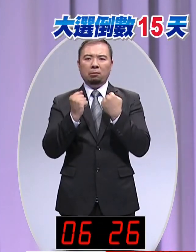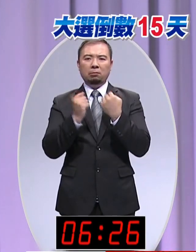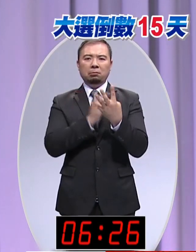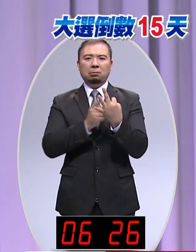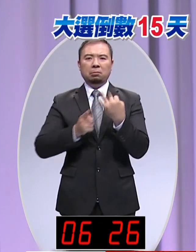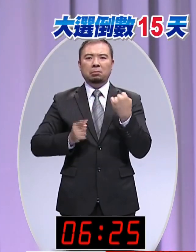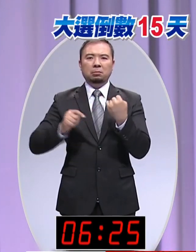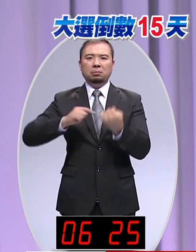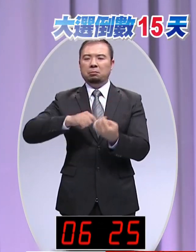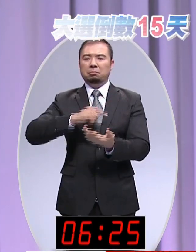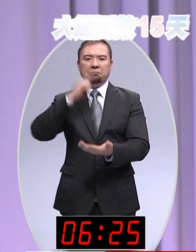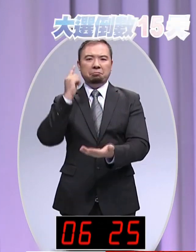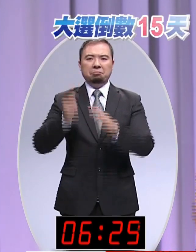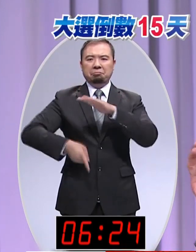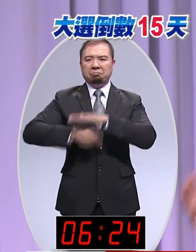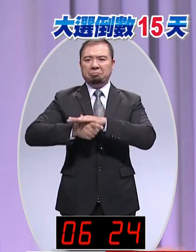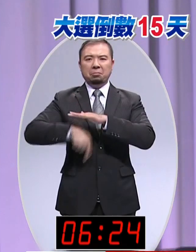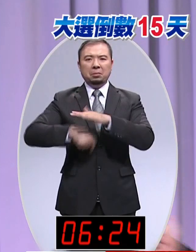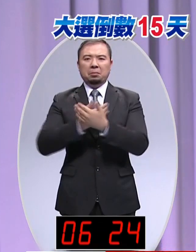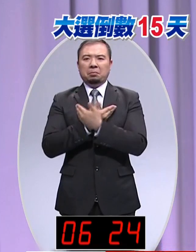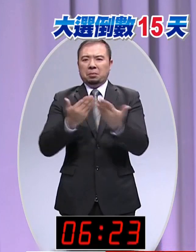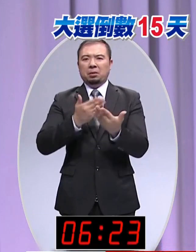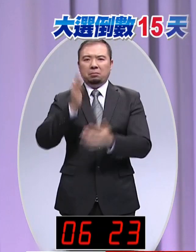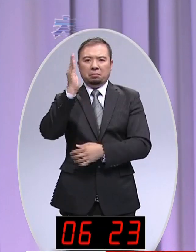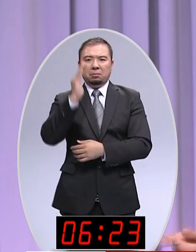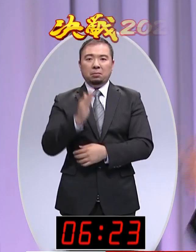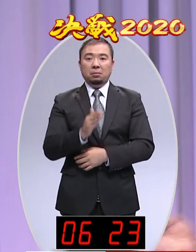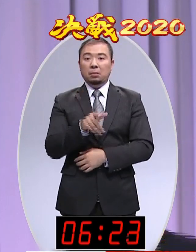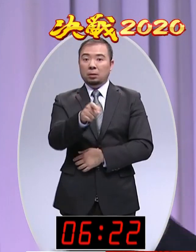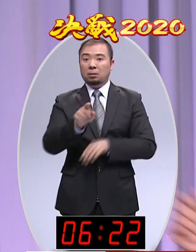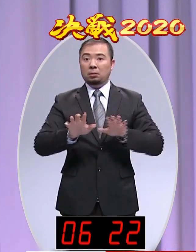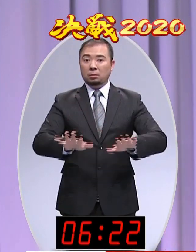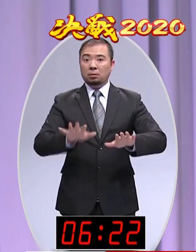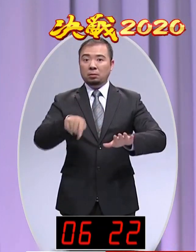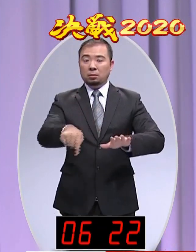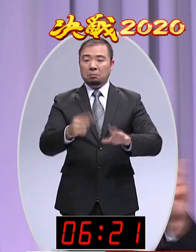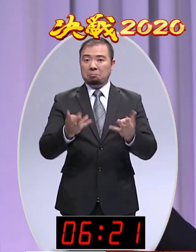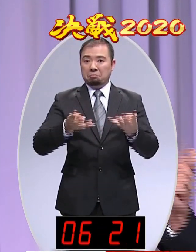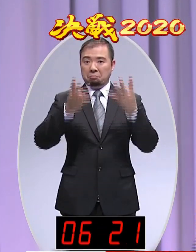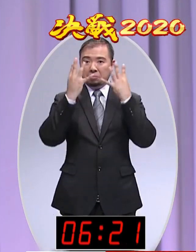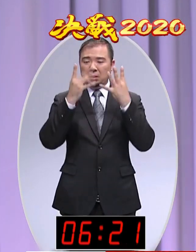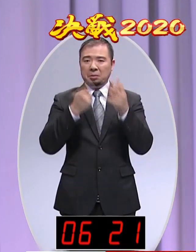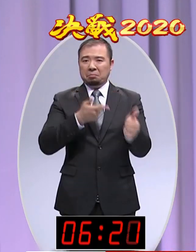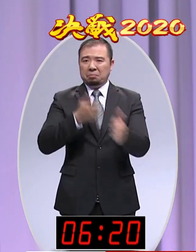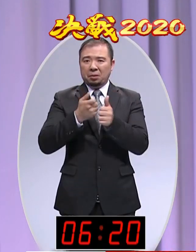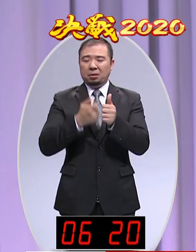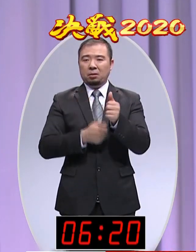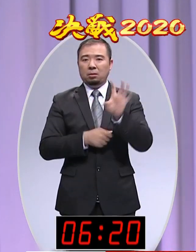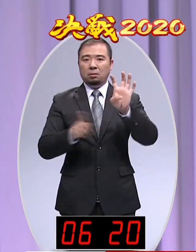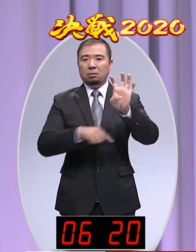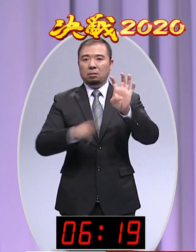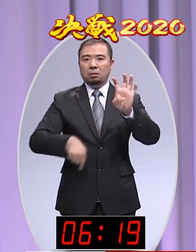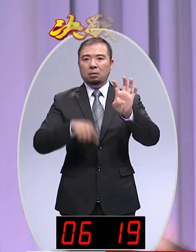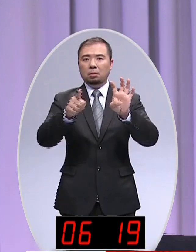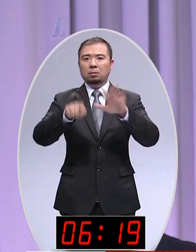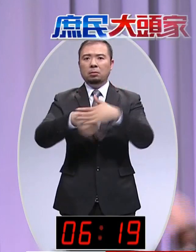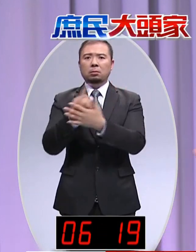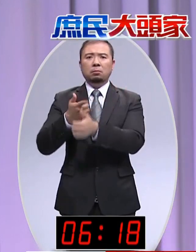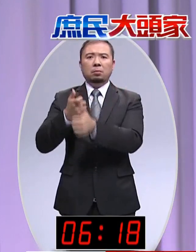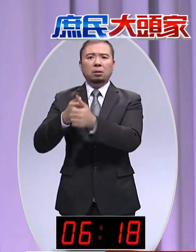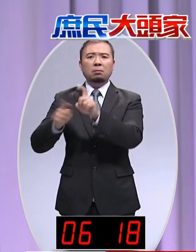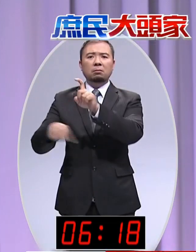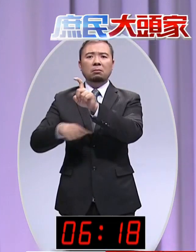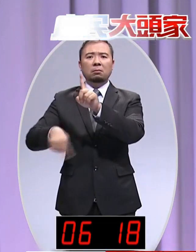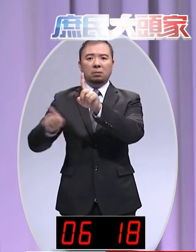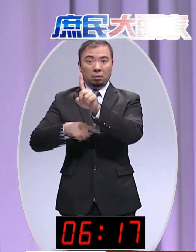不会原谅。你现在监狱，你当了快4年总统，死刑犯40个，你只执行了1个，你什么态度？